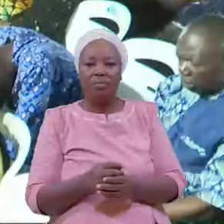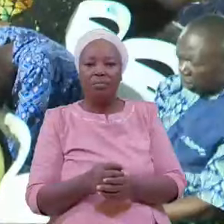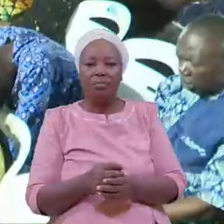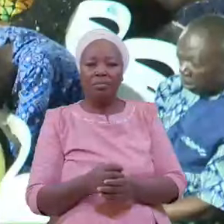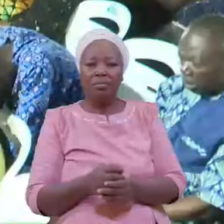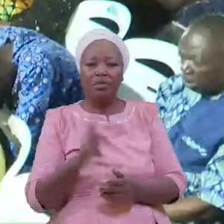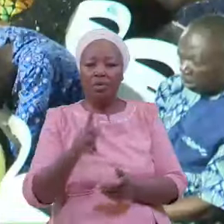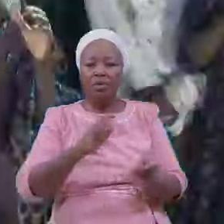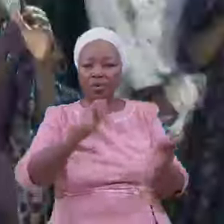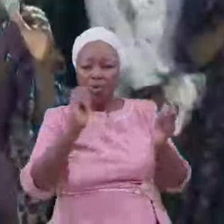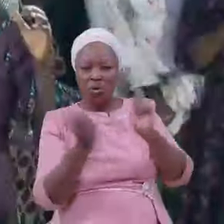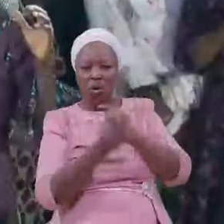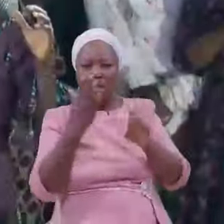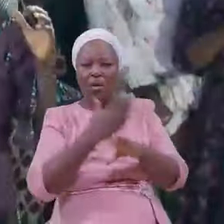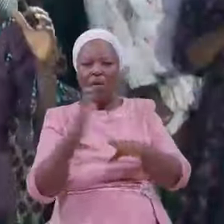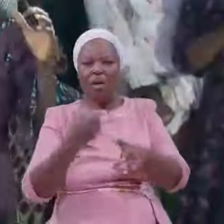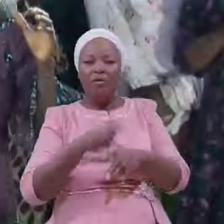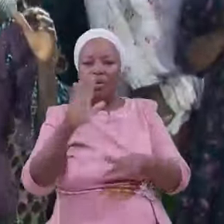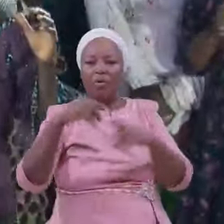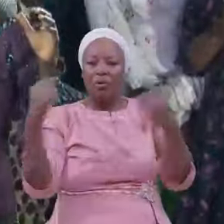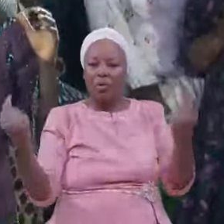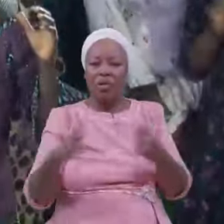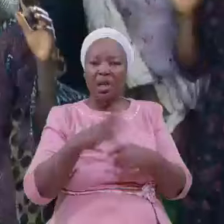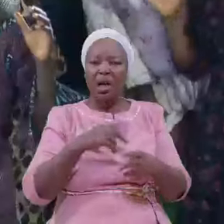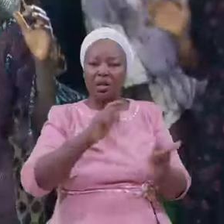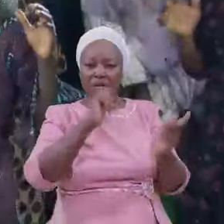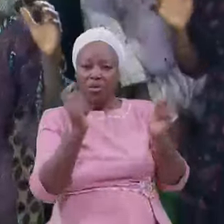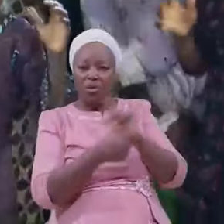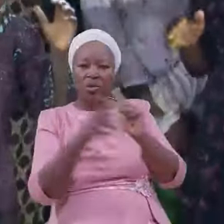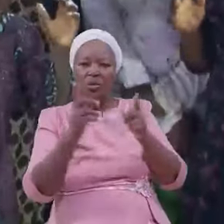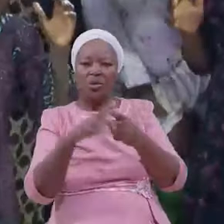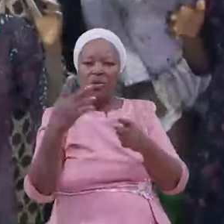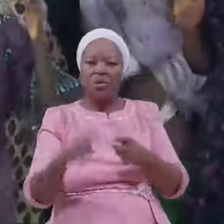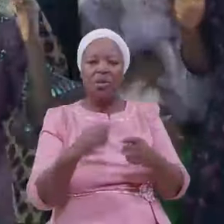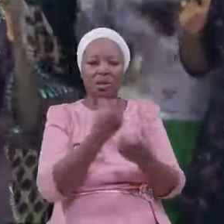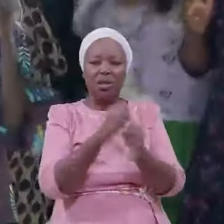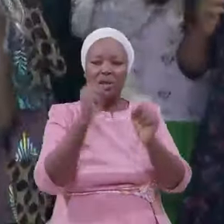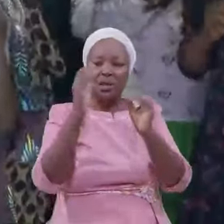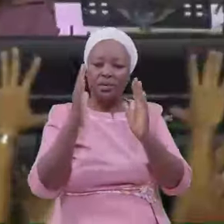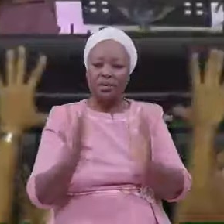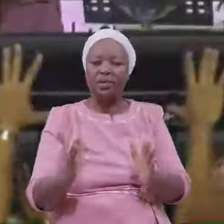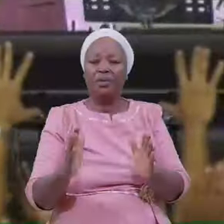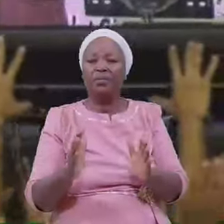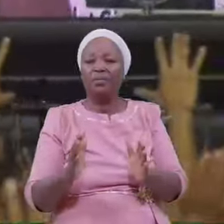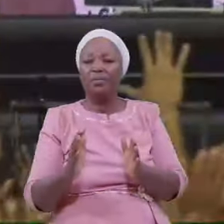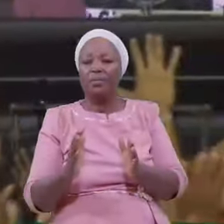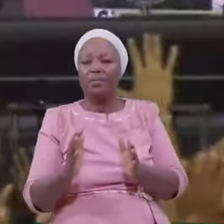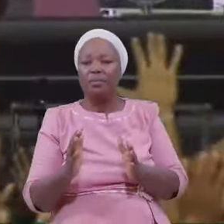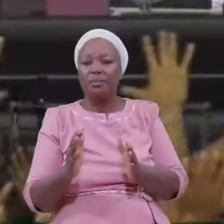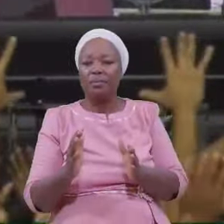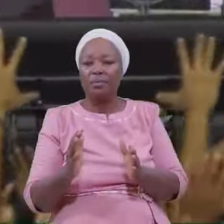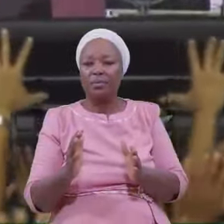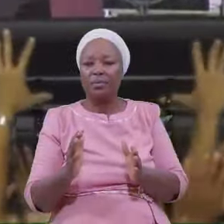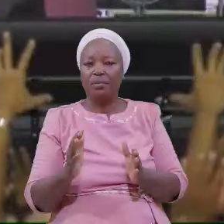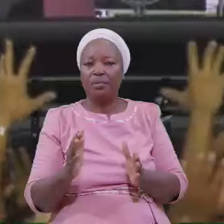your sin and turn to the Savior. Tinatalikdan mo ang lahat ng kasalanan mo at ikaw ngayon